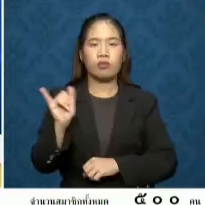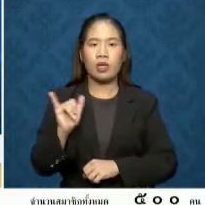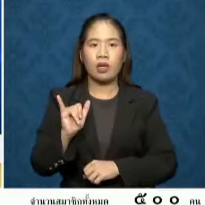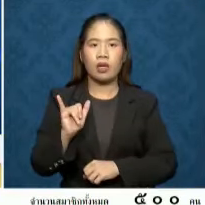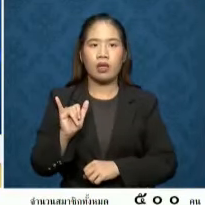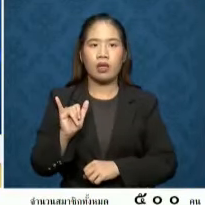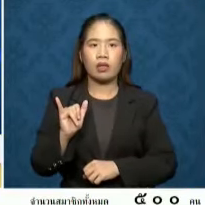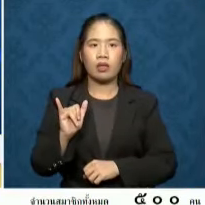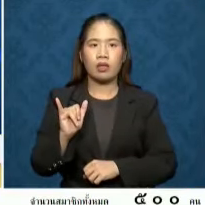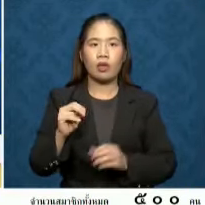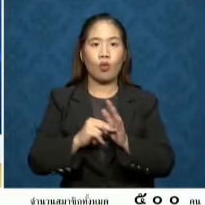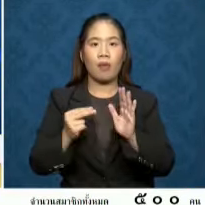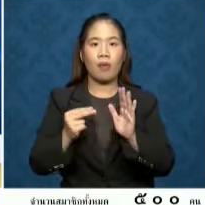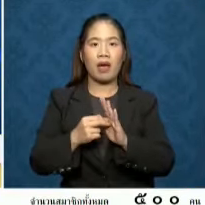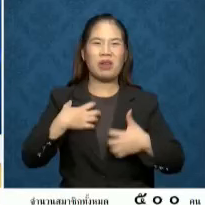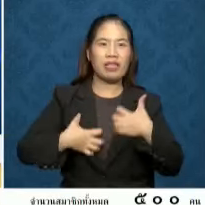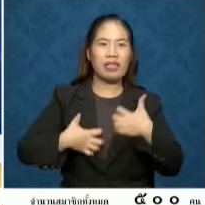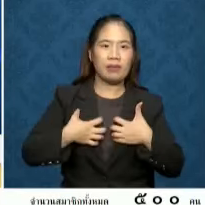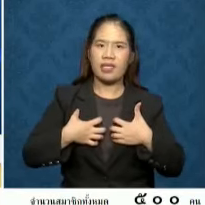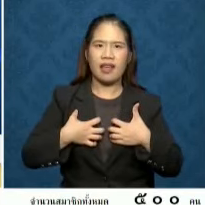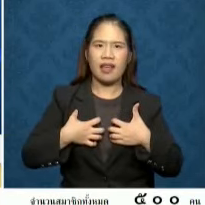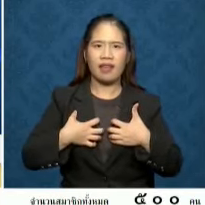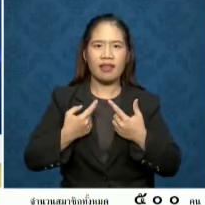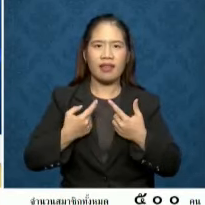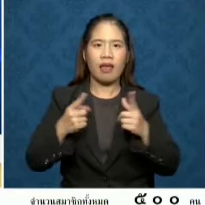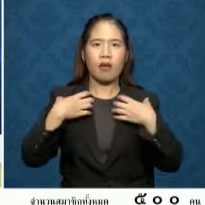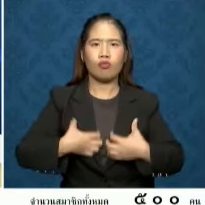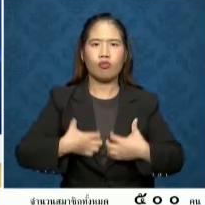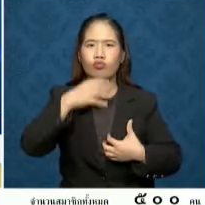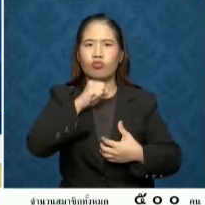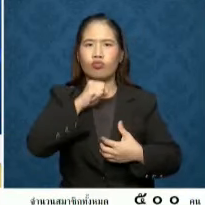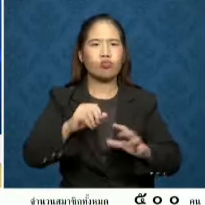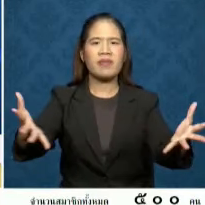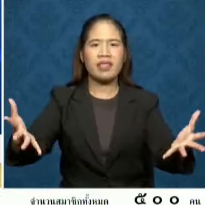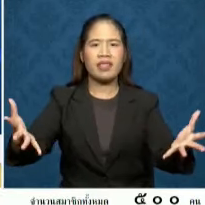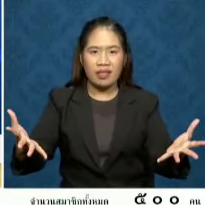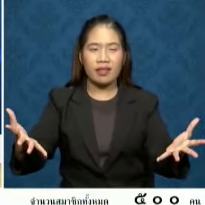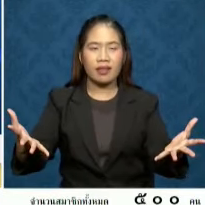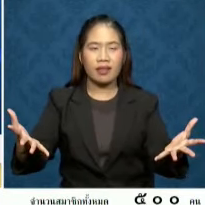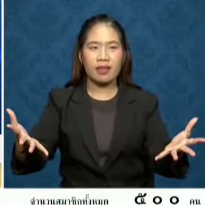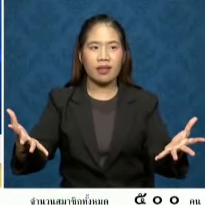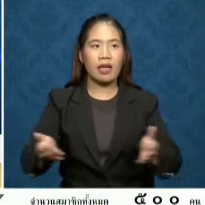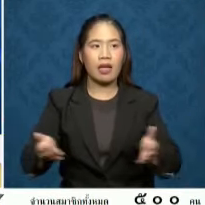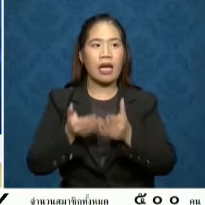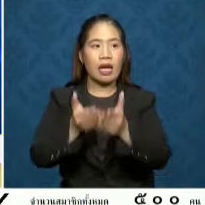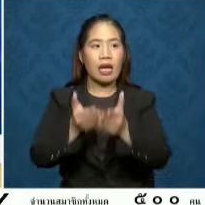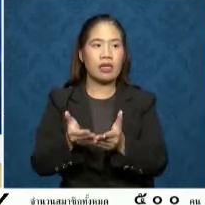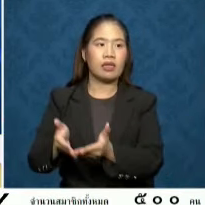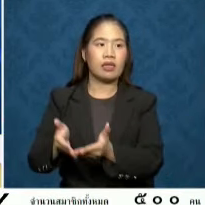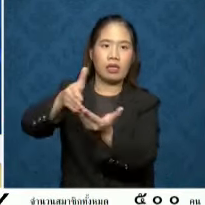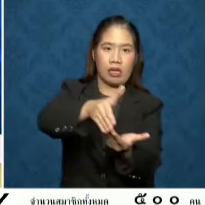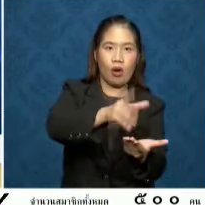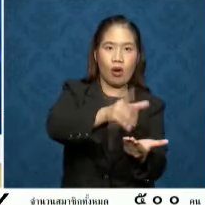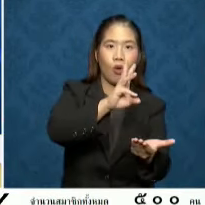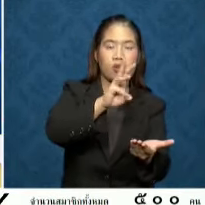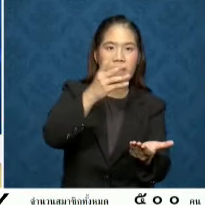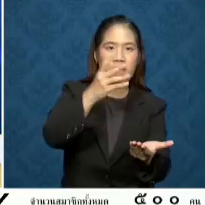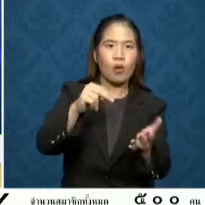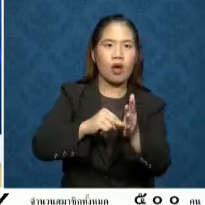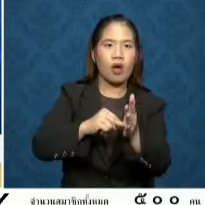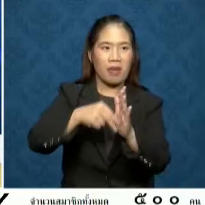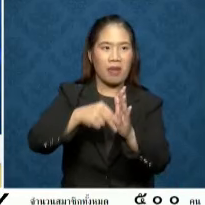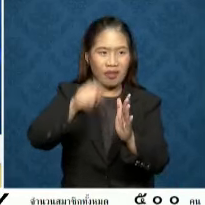ล้าหรอกครับเขาไม่ได้อึดอัดด้วยครับแต่เขาไม่มีใส่ไม่ต้องแถเรือเอียงเกิน60องศาหมายความว่าอะไรหมายความว่าต้องสละเรือ